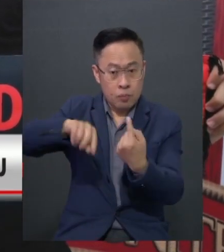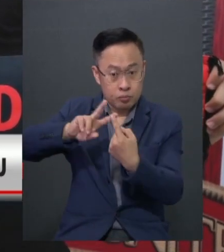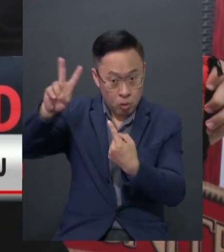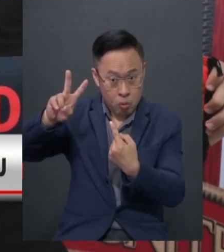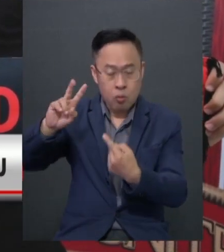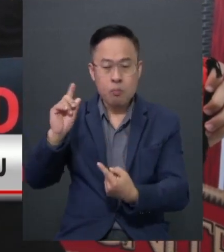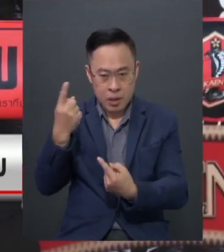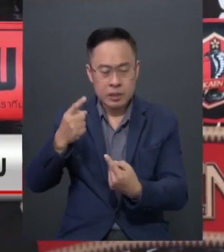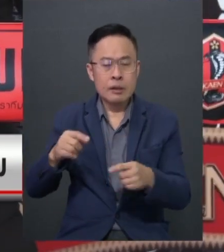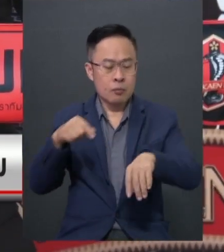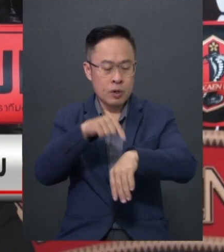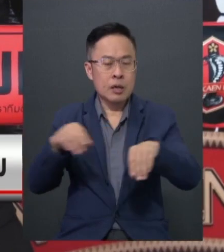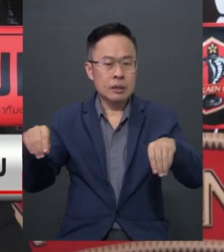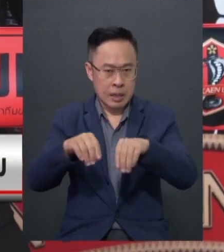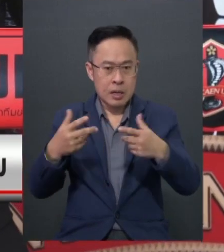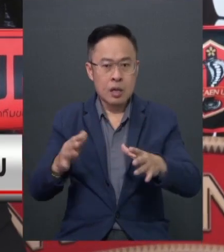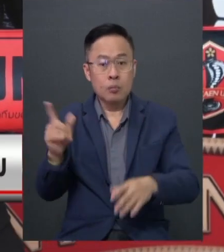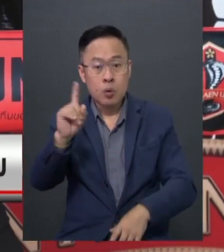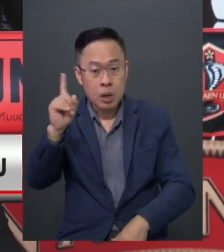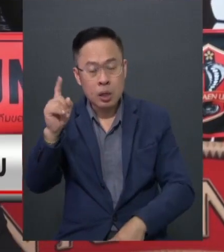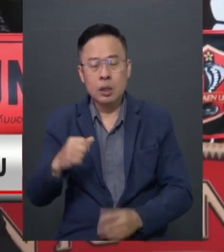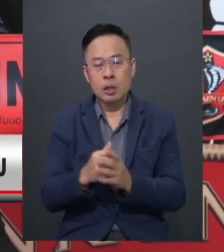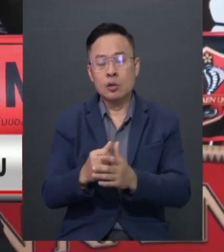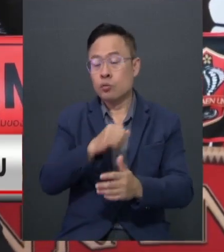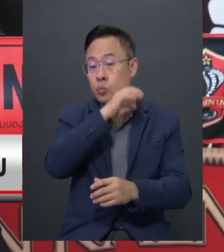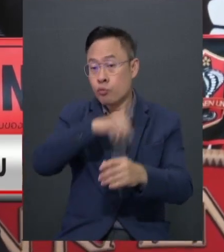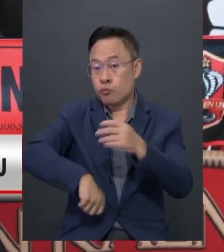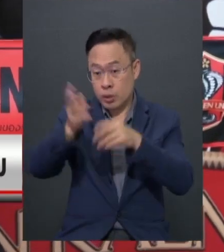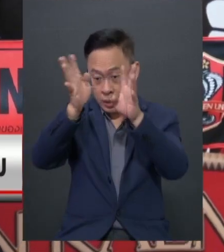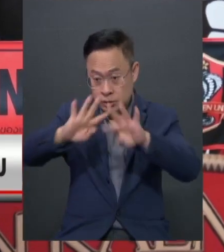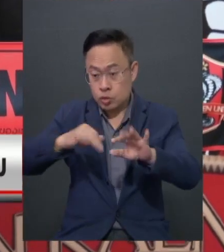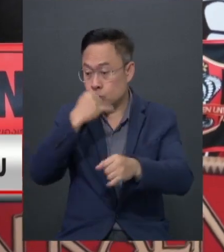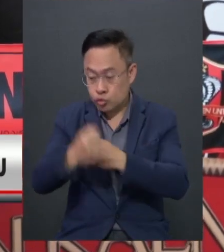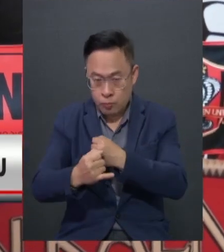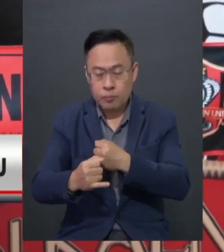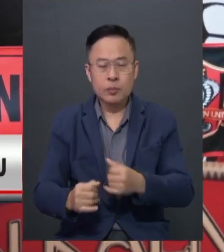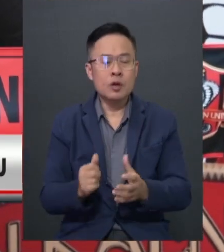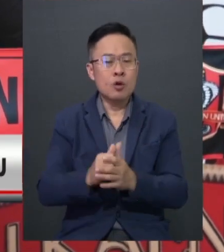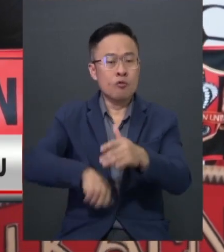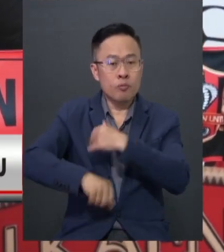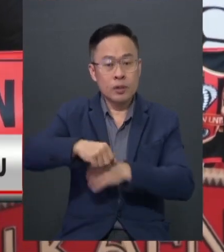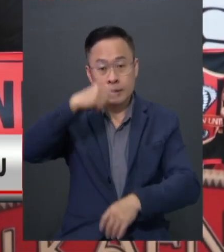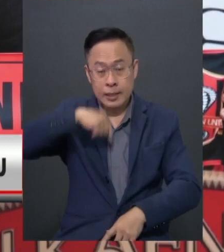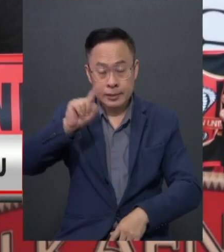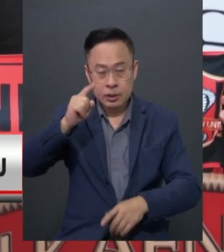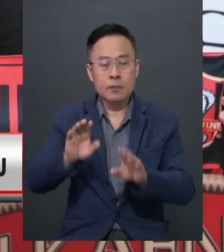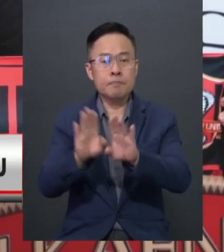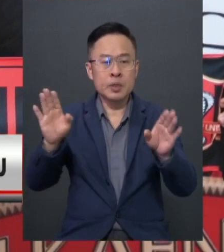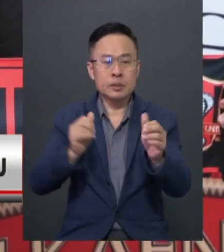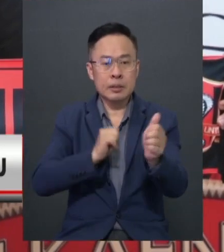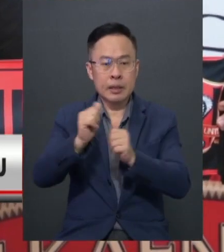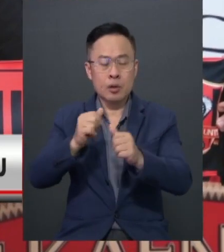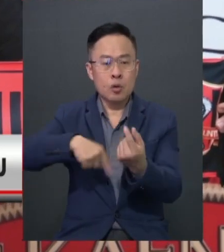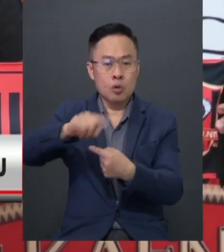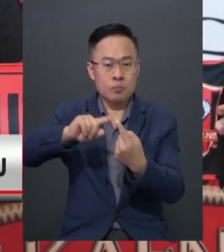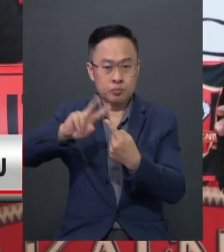สเปนMoroccoอย่างเป็นทางการหลังจากบรรลุข้อตกลงกันตั้งแต่วันที่ 7มกราคมที่ผ่านมานะครับซึ่งเมื่อวานนะครับเอสเซนเจอรีก็เดินทางมาทำการ